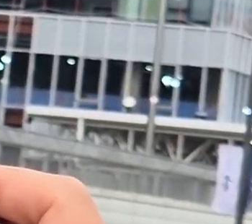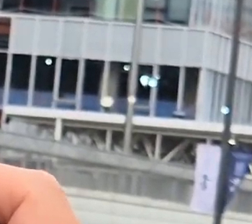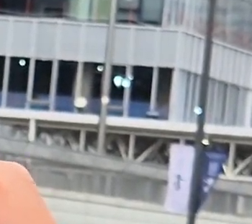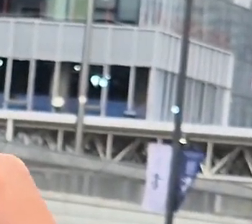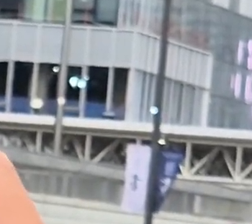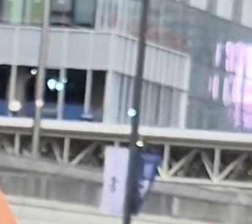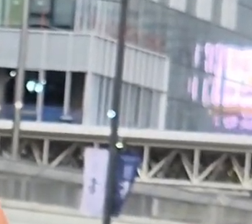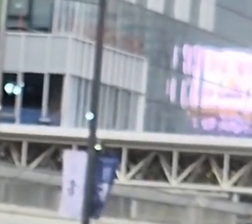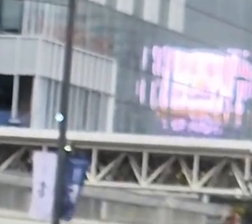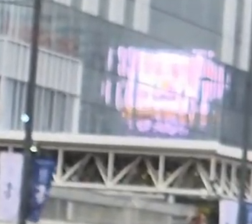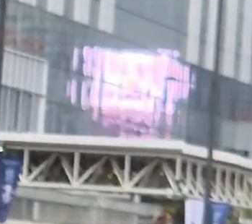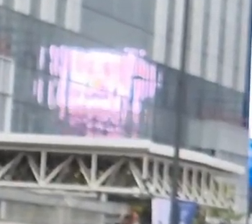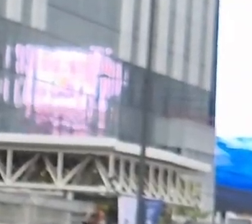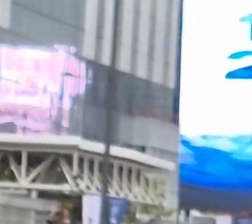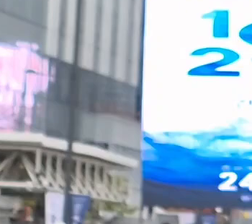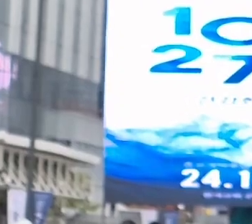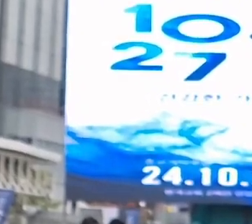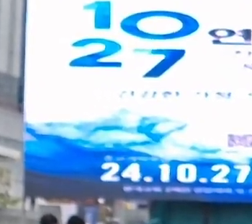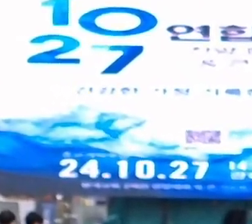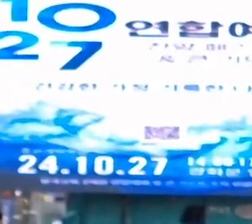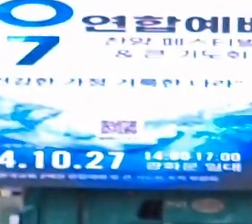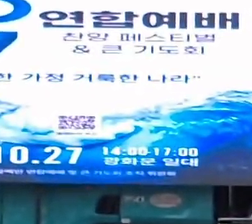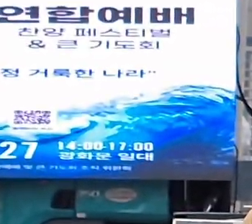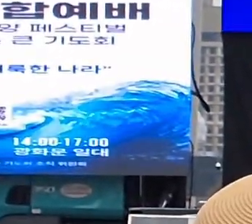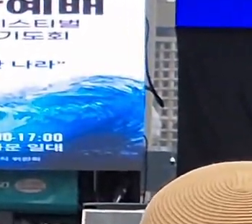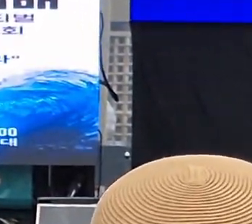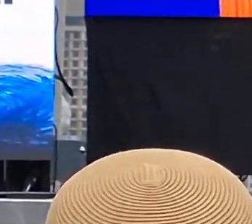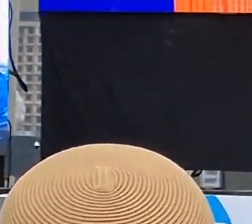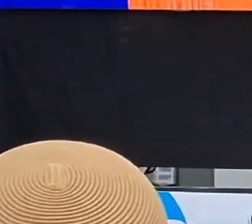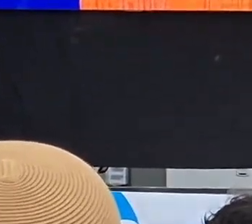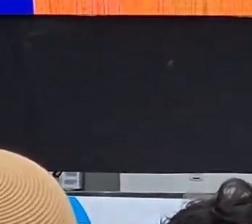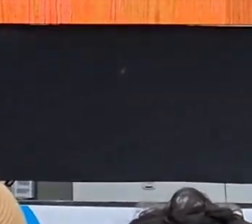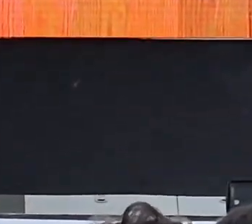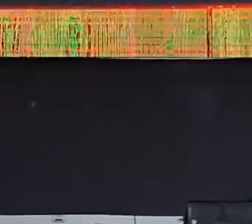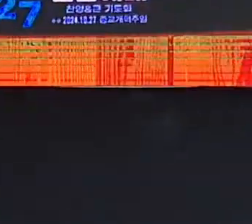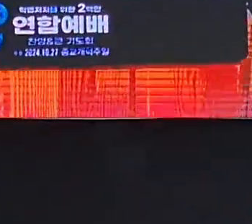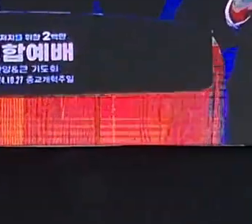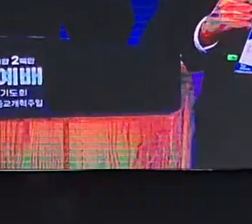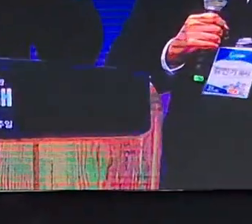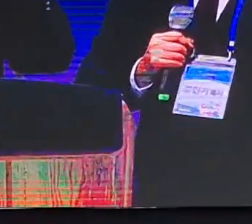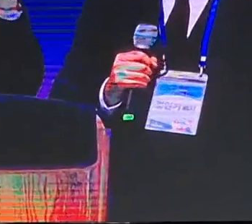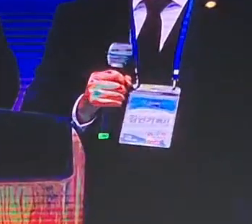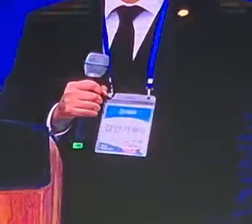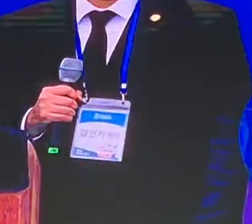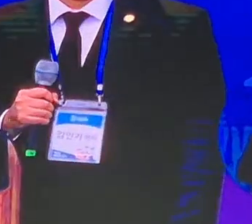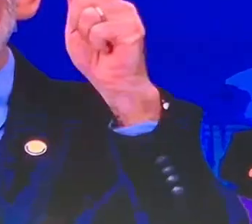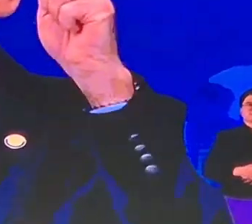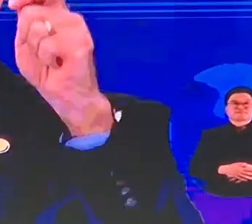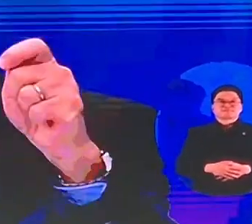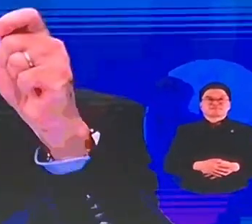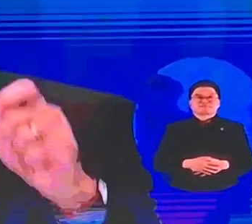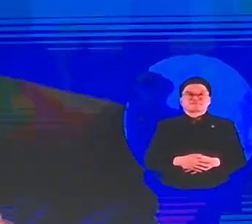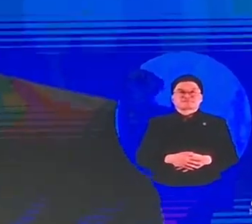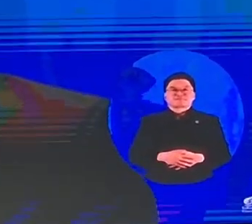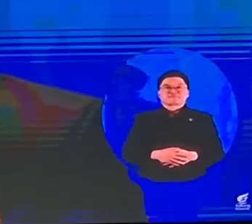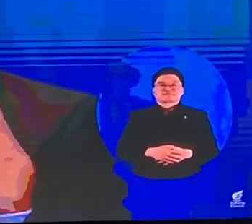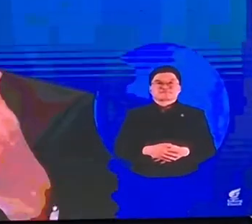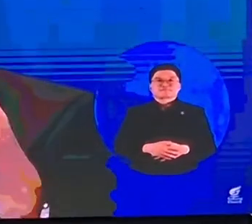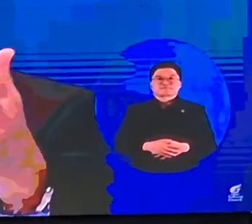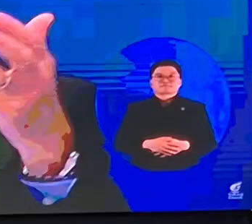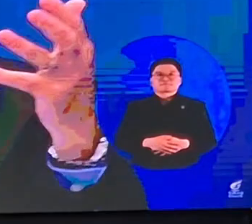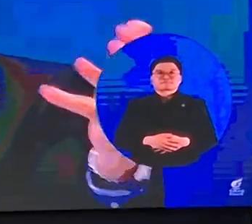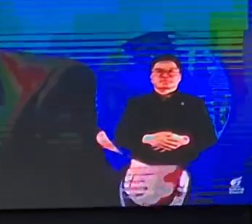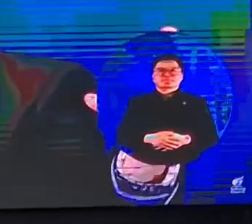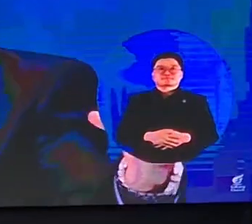새롭게 기름 부어 주시길 위해 함께 기도하며 나아갑니다. May the world know God's true love by